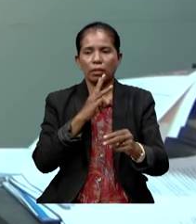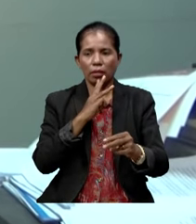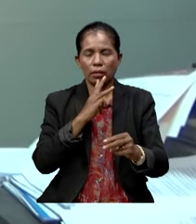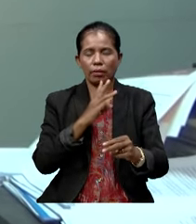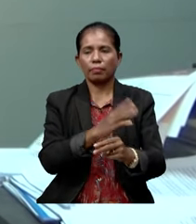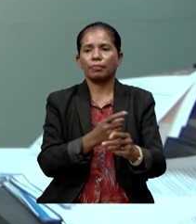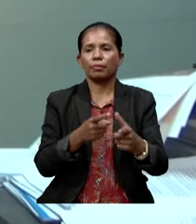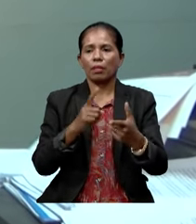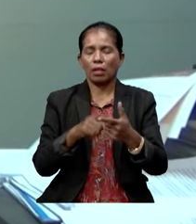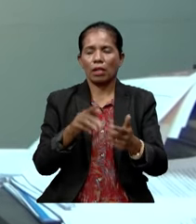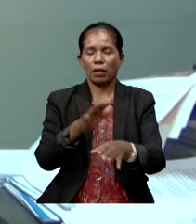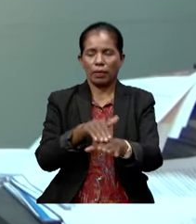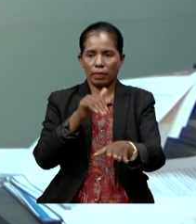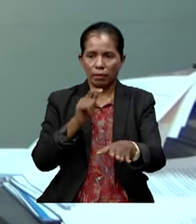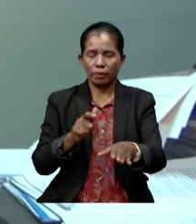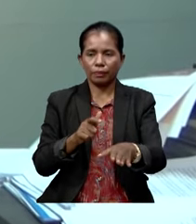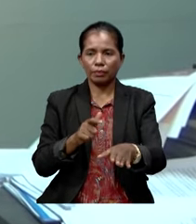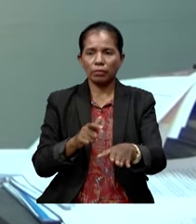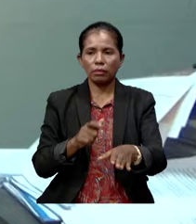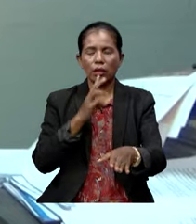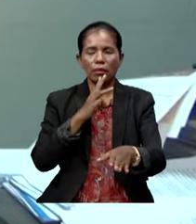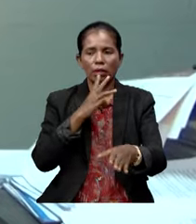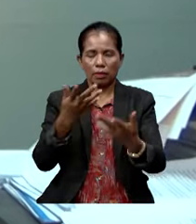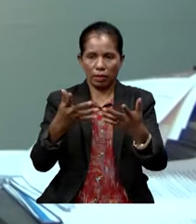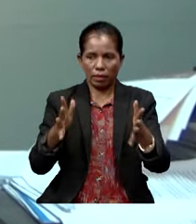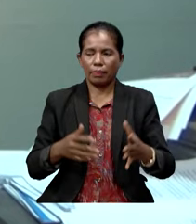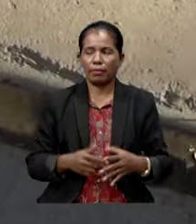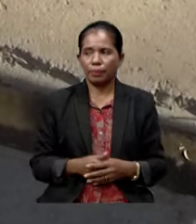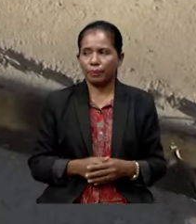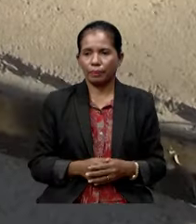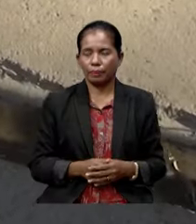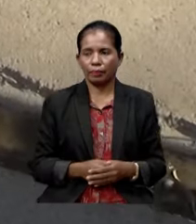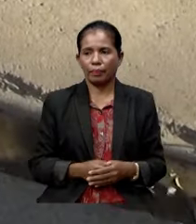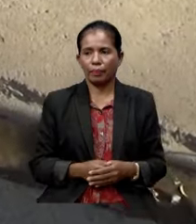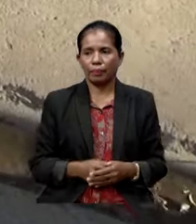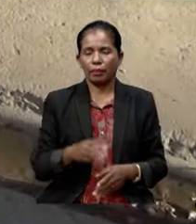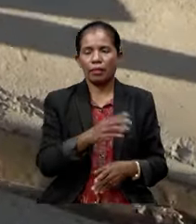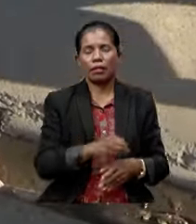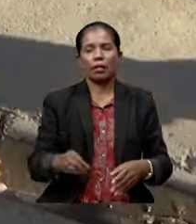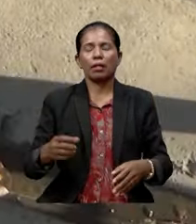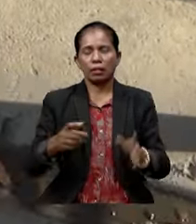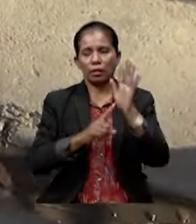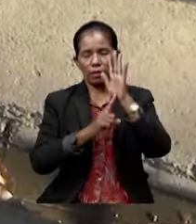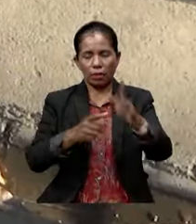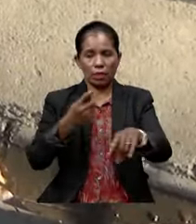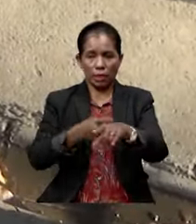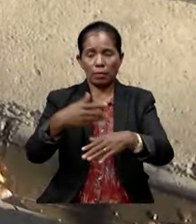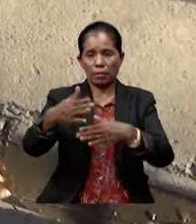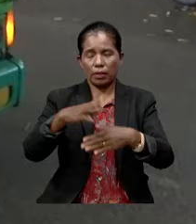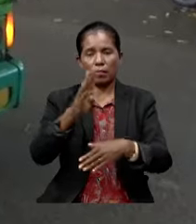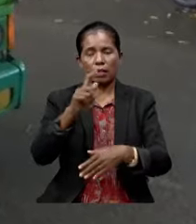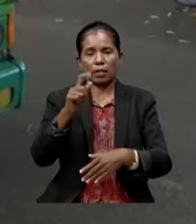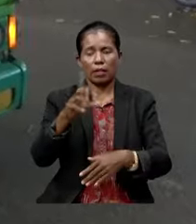carves afecta ba ya ya tempo pa loro ni ya Alessio dos Santos mos informa ia tempo besik BTL